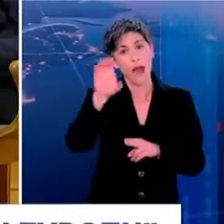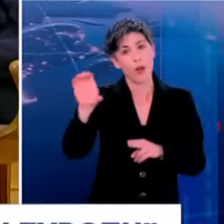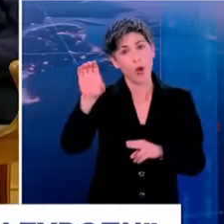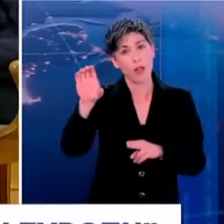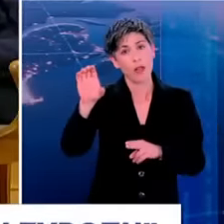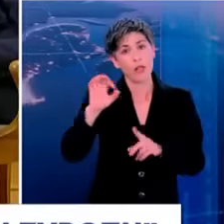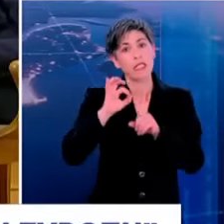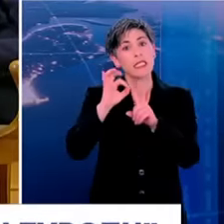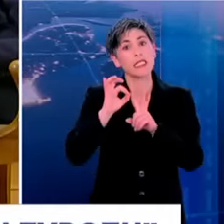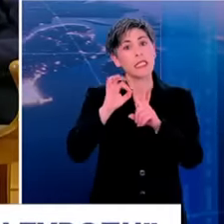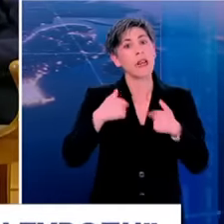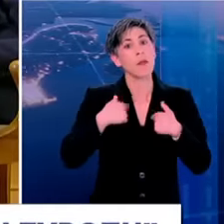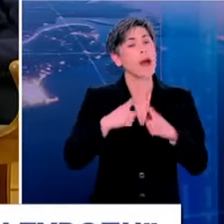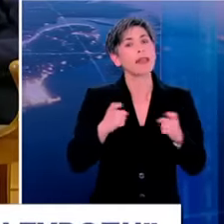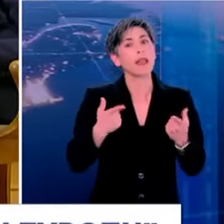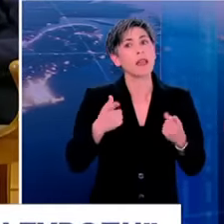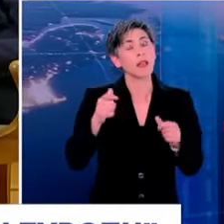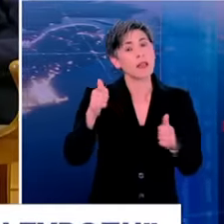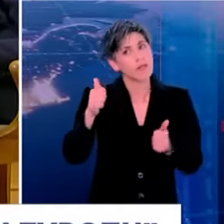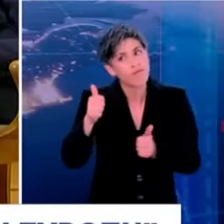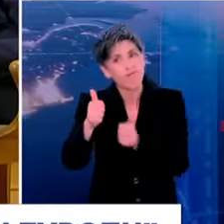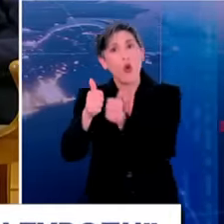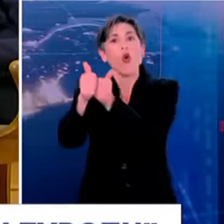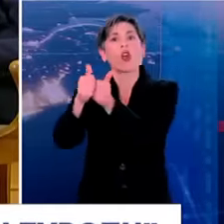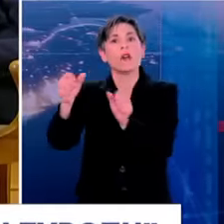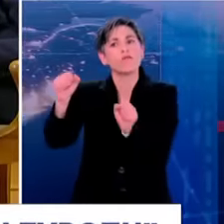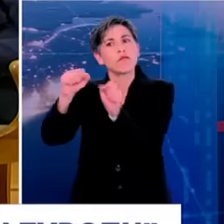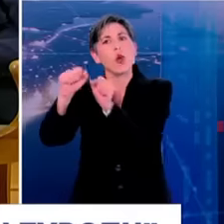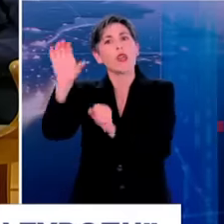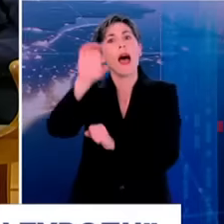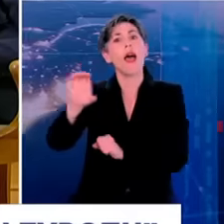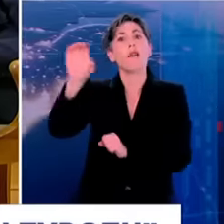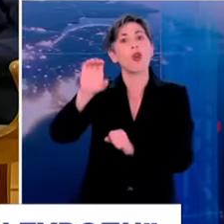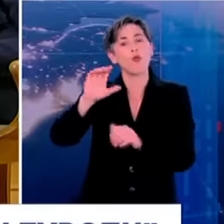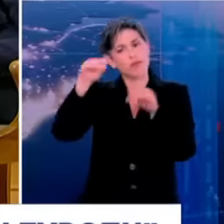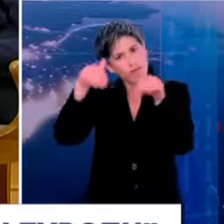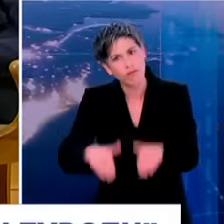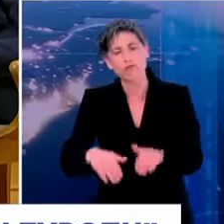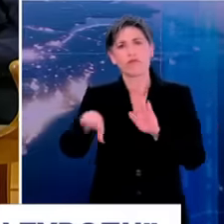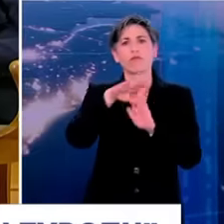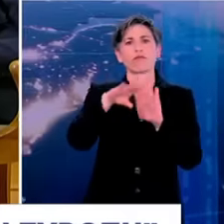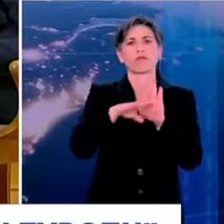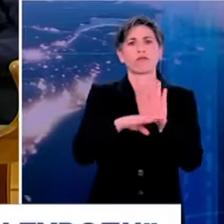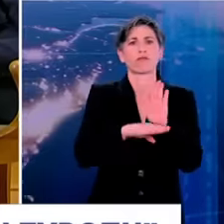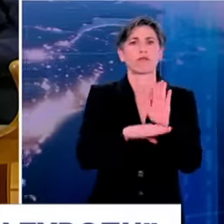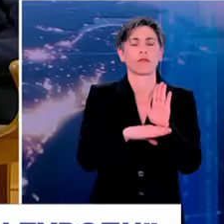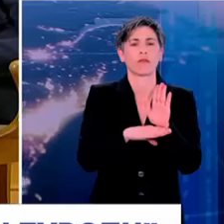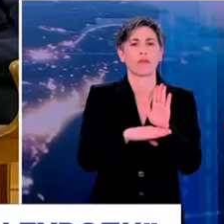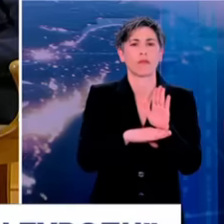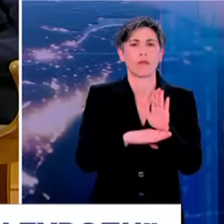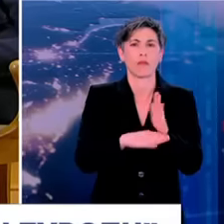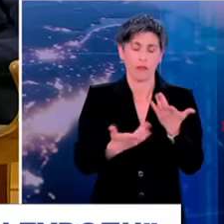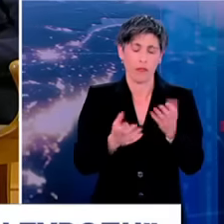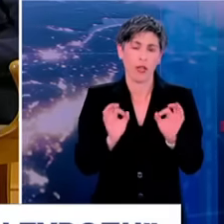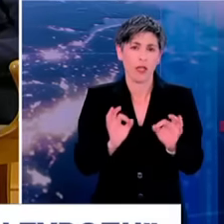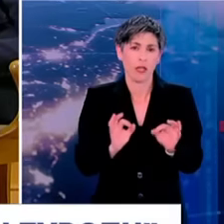Ευρώπη. Γιατί αυτά τα οποία συμβαίνουν στην Ευρώπη αφορούν τον κάθε Έλληνα πολίτη, την κάθε Ελληνίδα και τον κάθε Έλληνα. Και γι' αυτό και πρέπει να μιλήσουμε